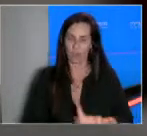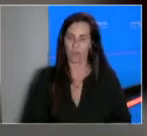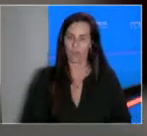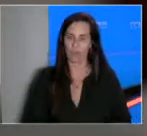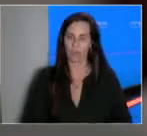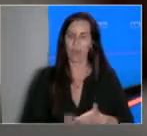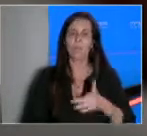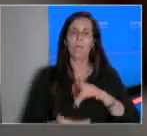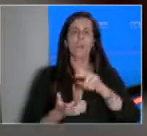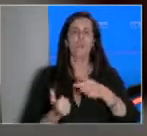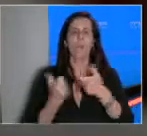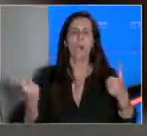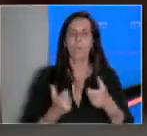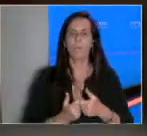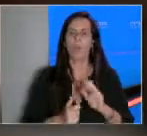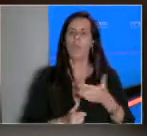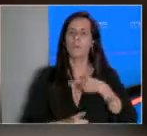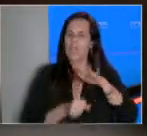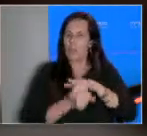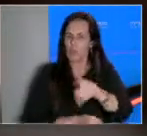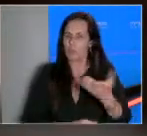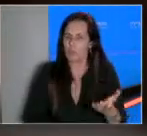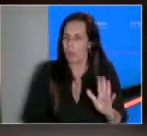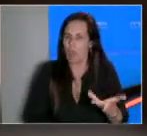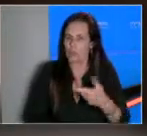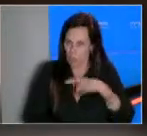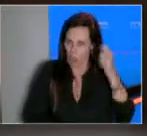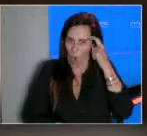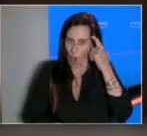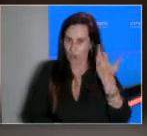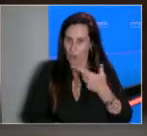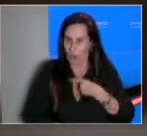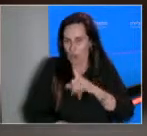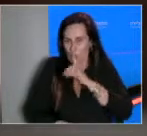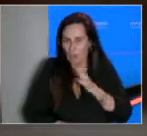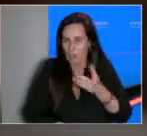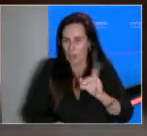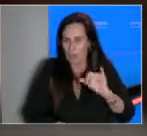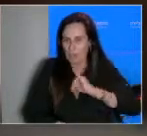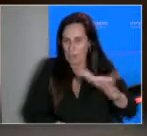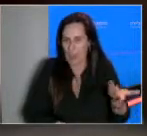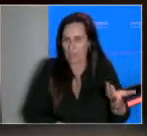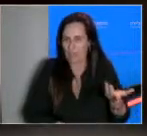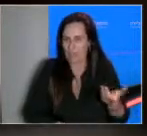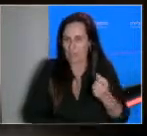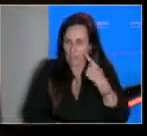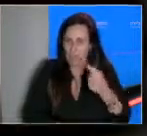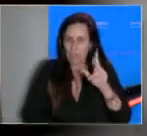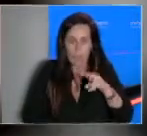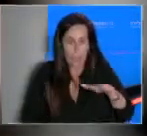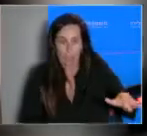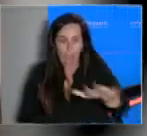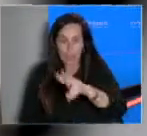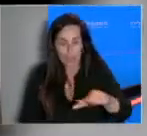נריה, כמה מקום יש לי באולם? למה שאני רוצה לדקות אותך? אלוהים, זה מה שיש לי בראש, אני אתודד. לא! אבל